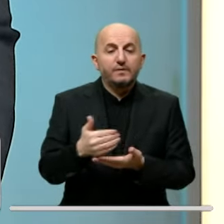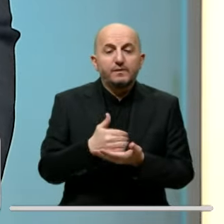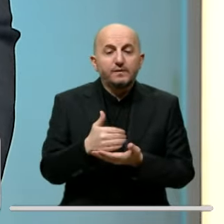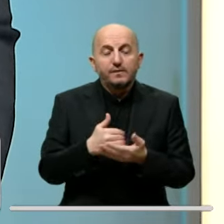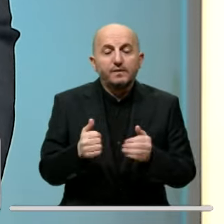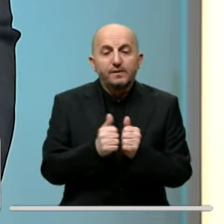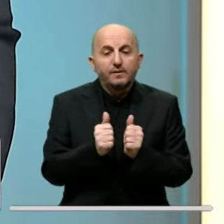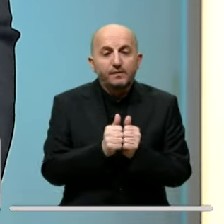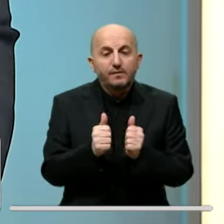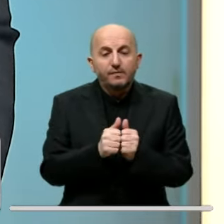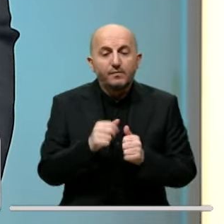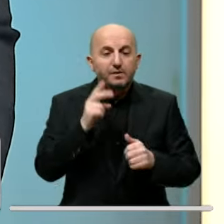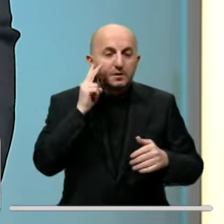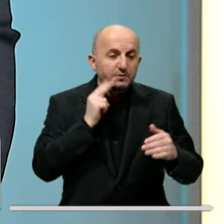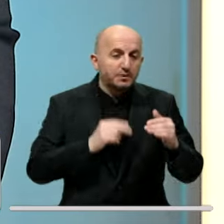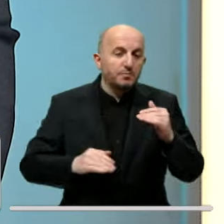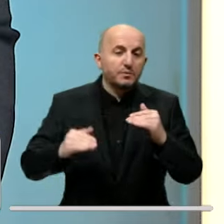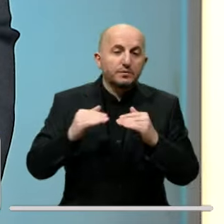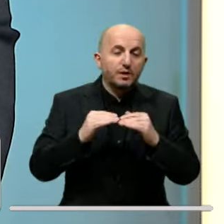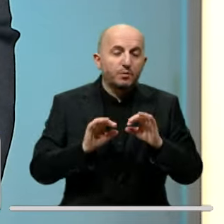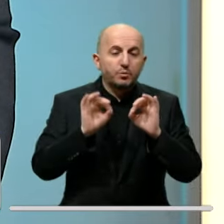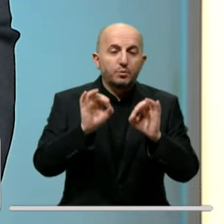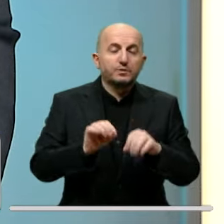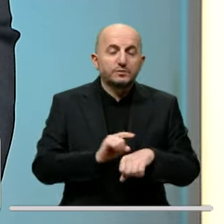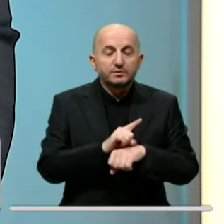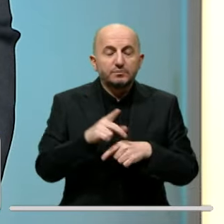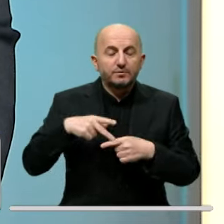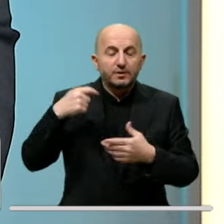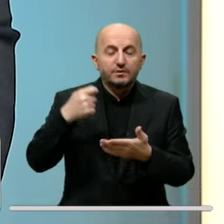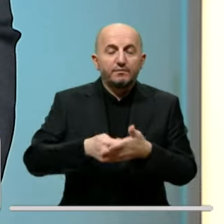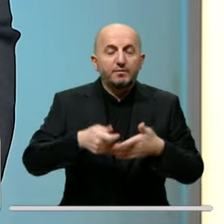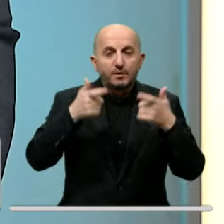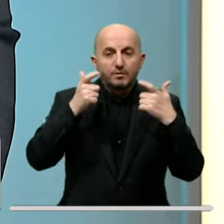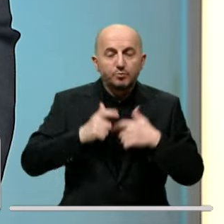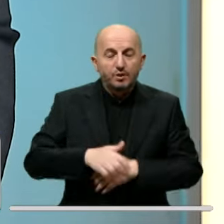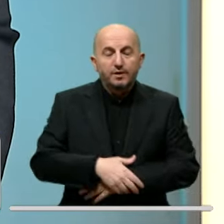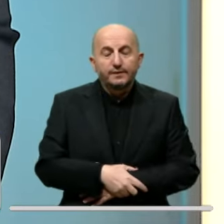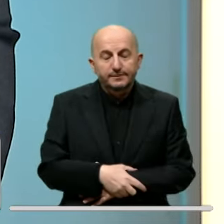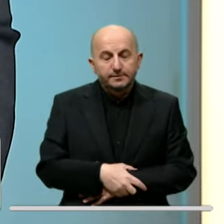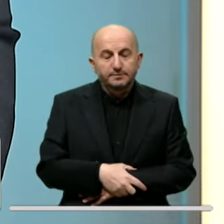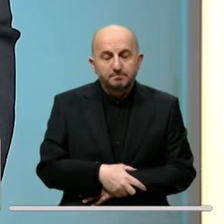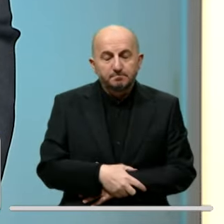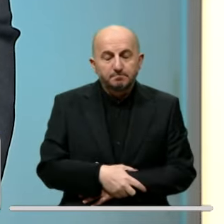beraber nisap miktarına ulaştığı zaman bunun zekatını vermekle mükelleftir.